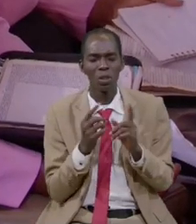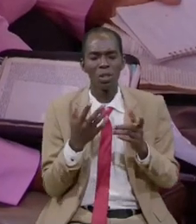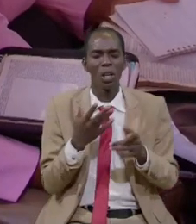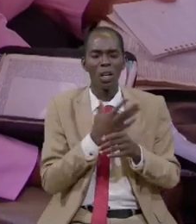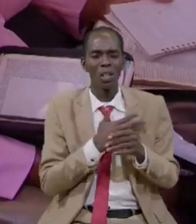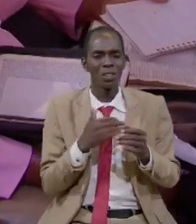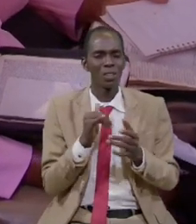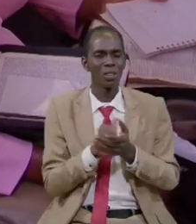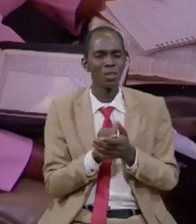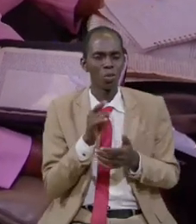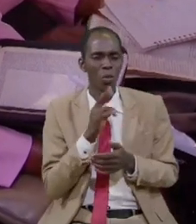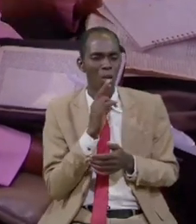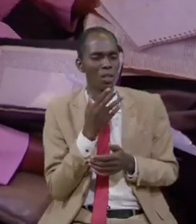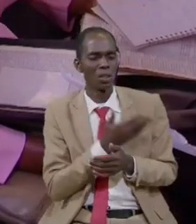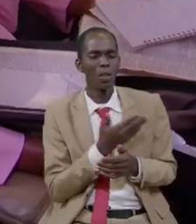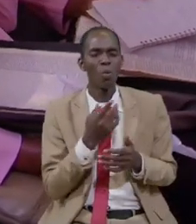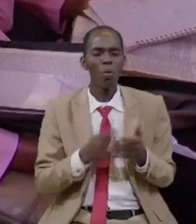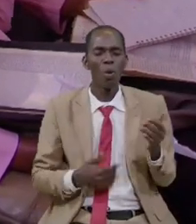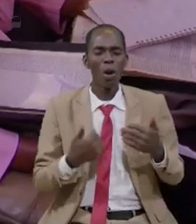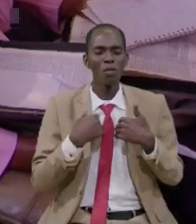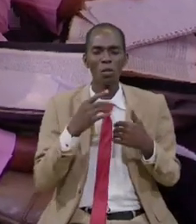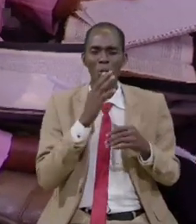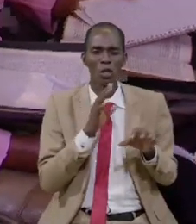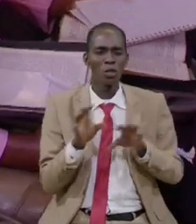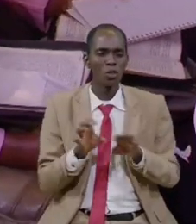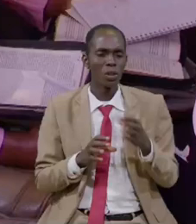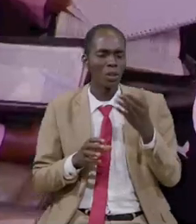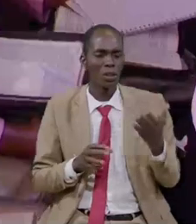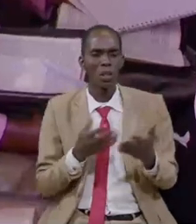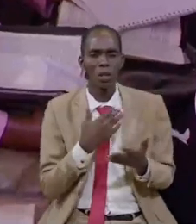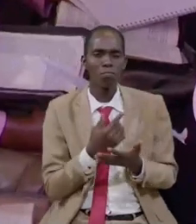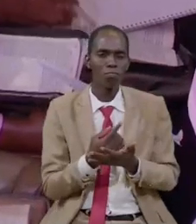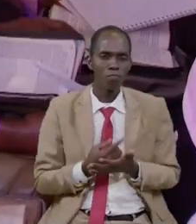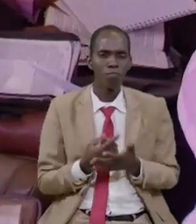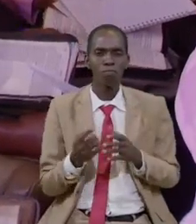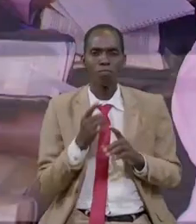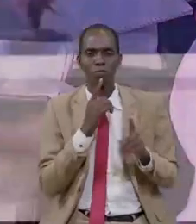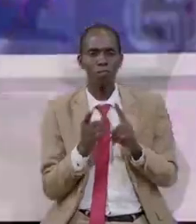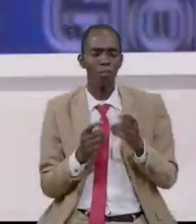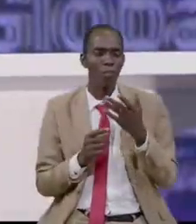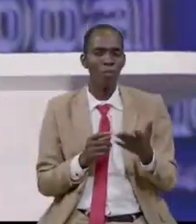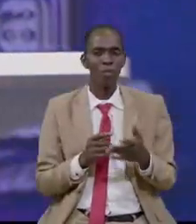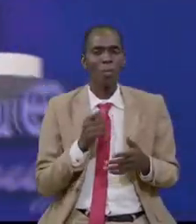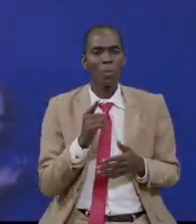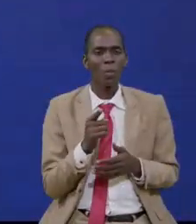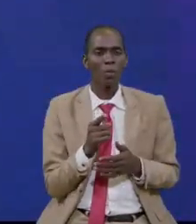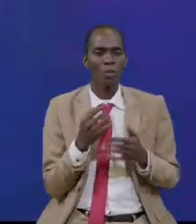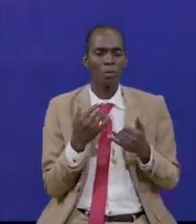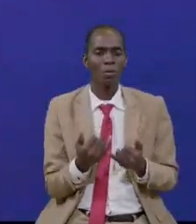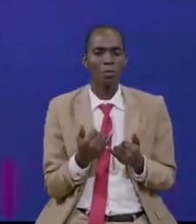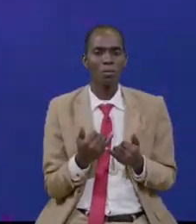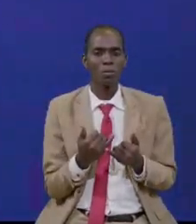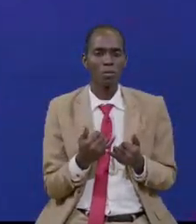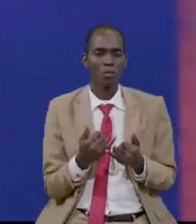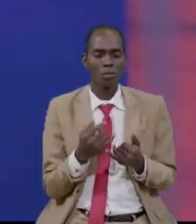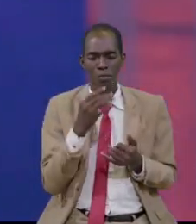si tu es là, oh, qu'est-ce que tu fais? Et nous prions et on discute alors que le message est en cours. Tu négliges ton salut, tu négliges